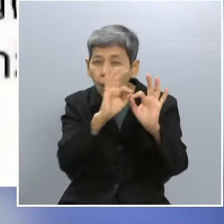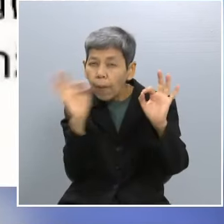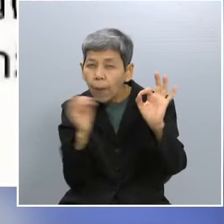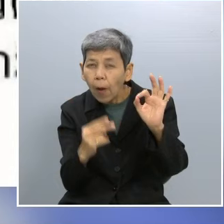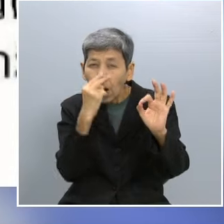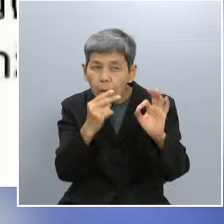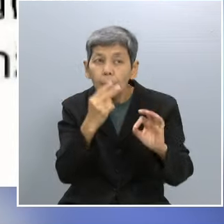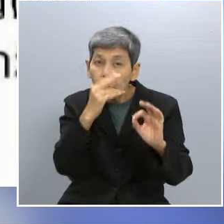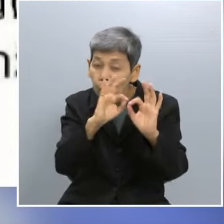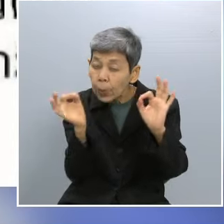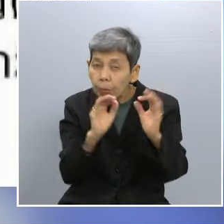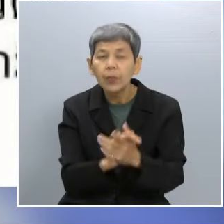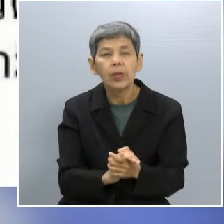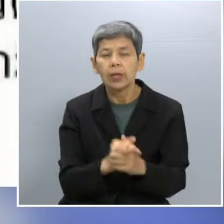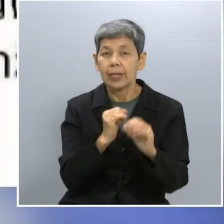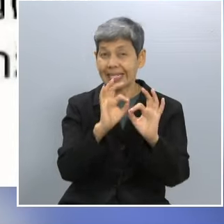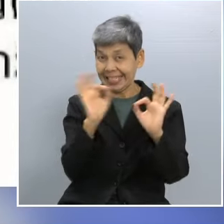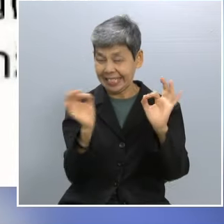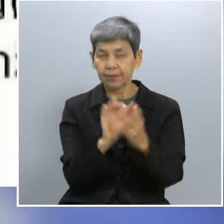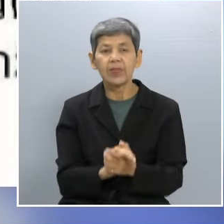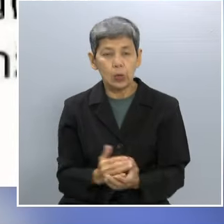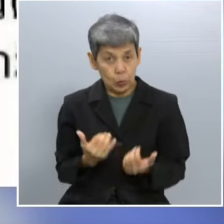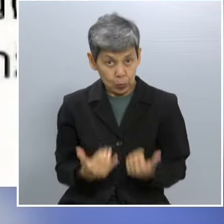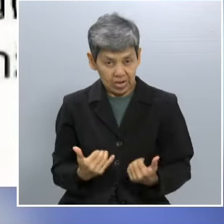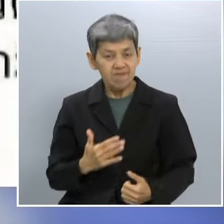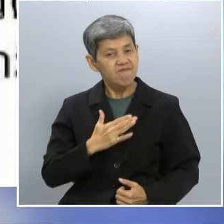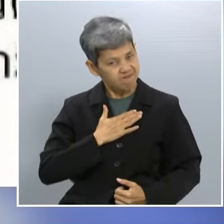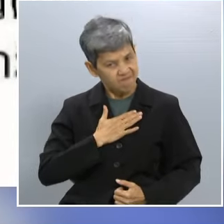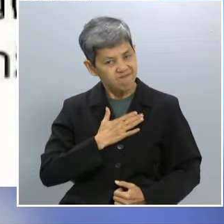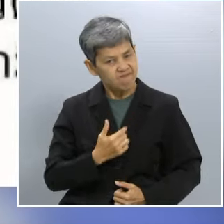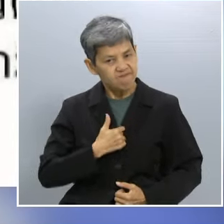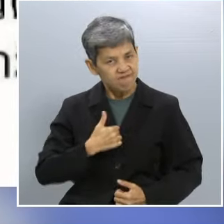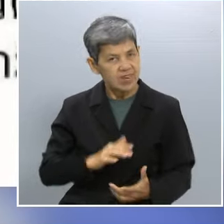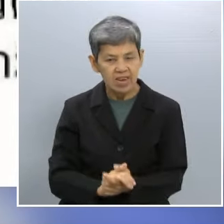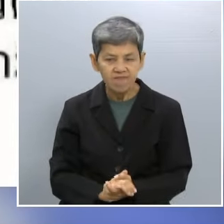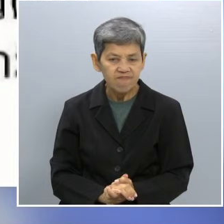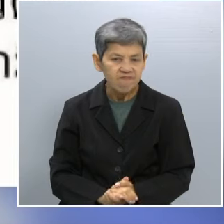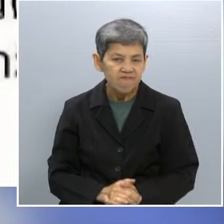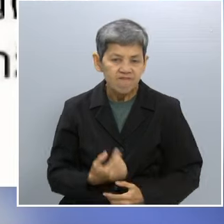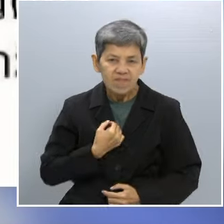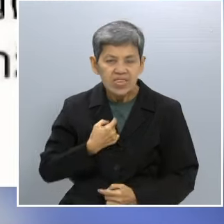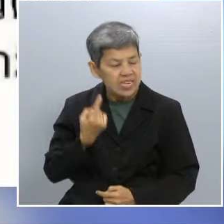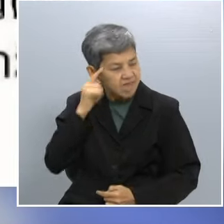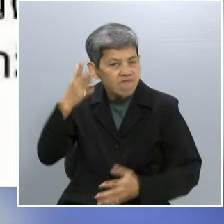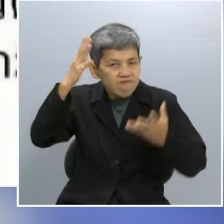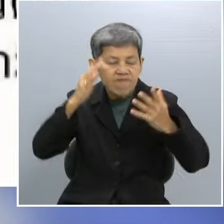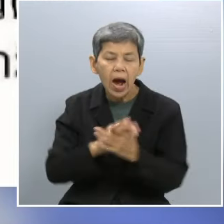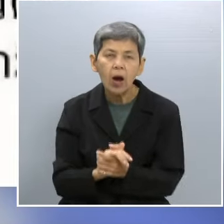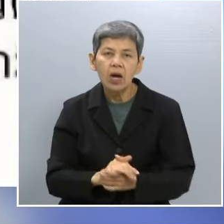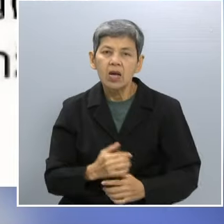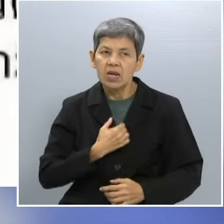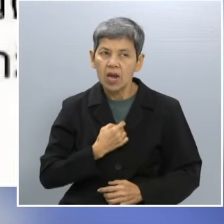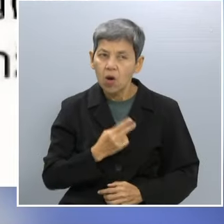นี่นะครับแล้วเขียนอย่างงี้ฮะวันนี้กูทำเพราะหมดความโหยหาจากมึงแล้วดาว